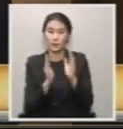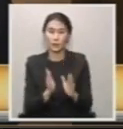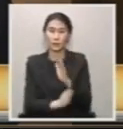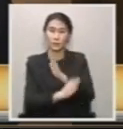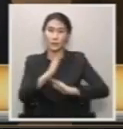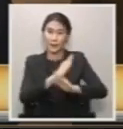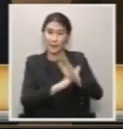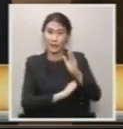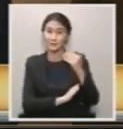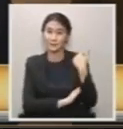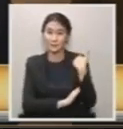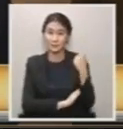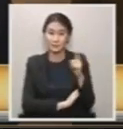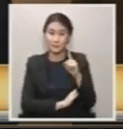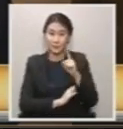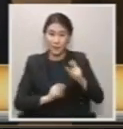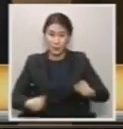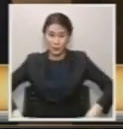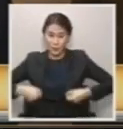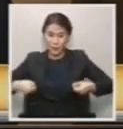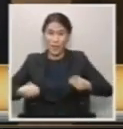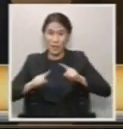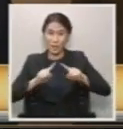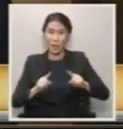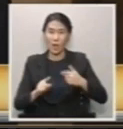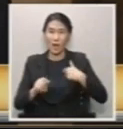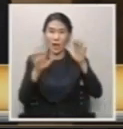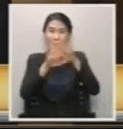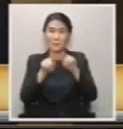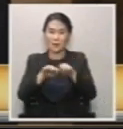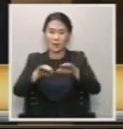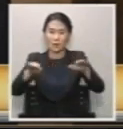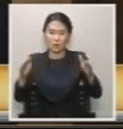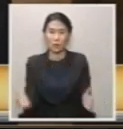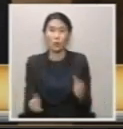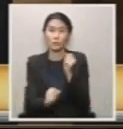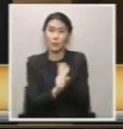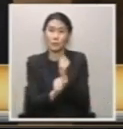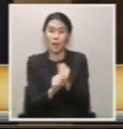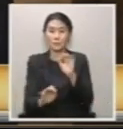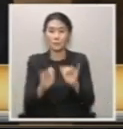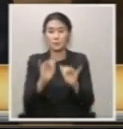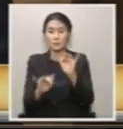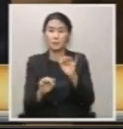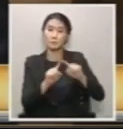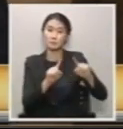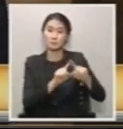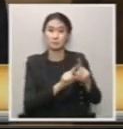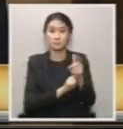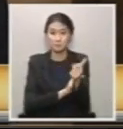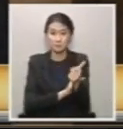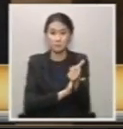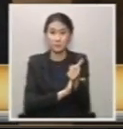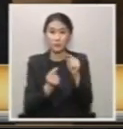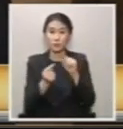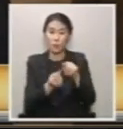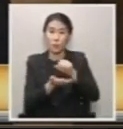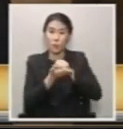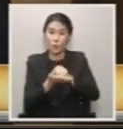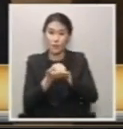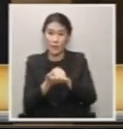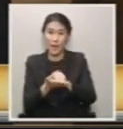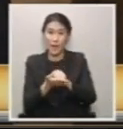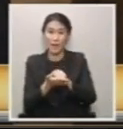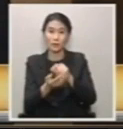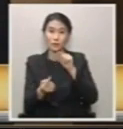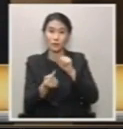ที่นั่งรถเข็นแต่สามารถทำงานบนโต๊ะได้ทำงานในเรื่องของบริการผ่านระบ